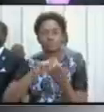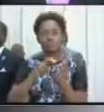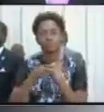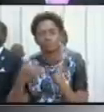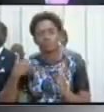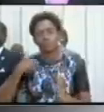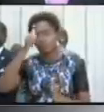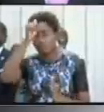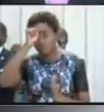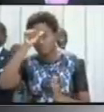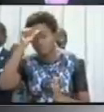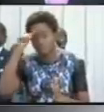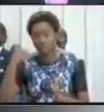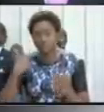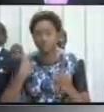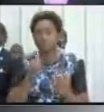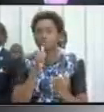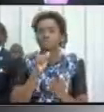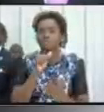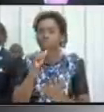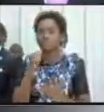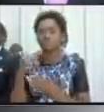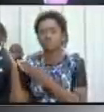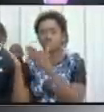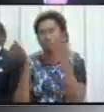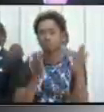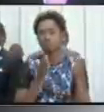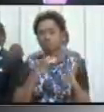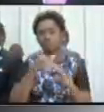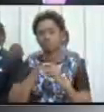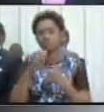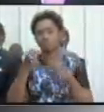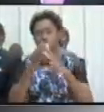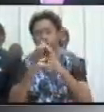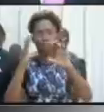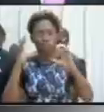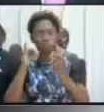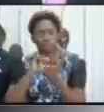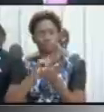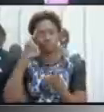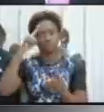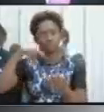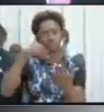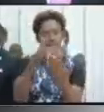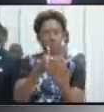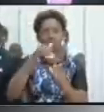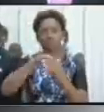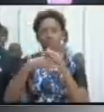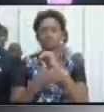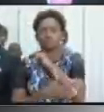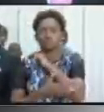un, qui mène dans le conteneur et pour le conteneur, ça arrive dans le pays.